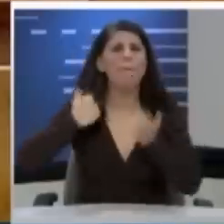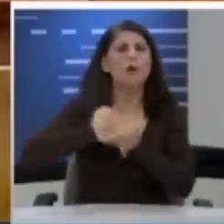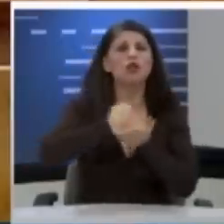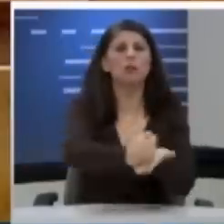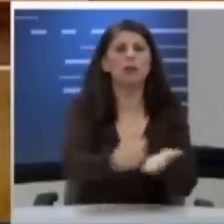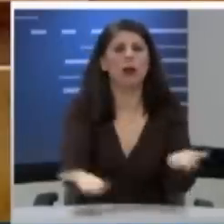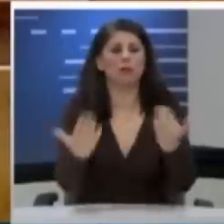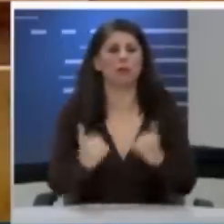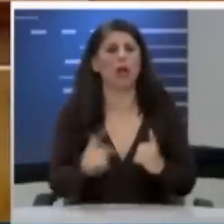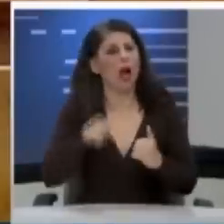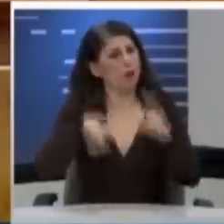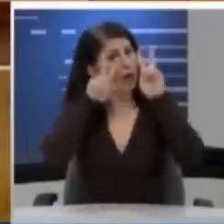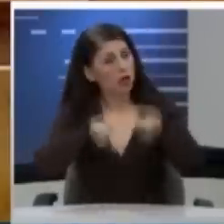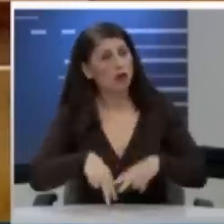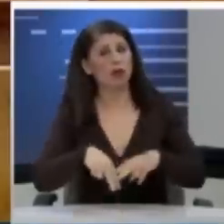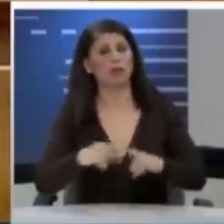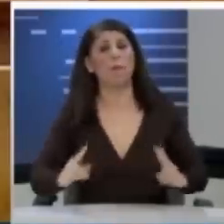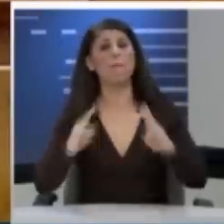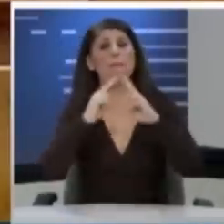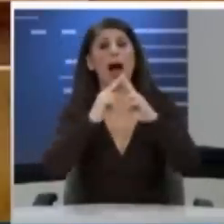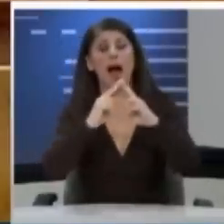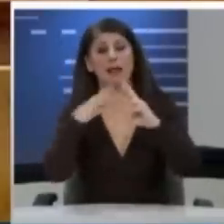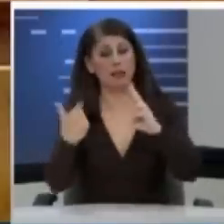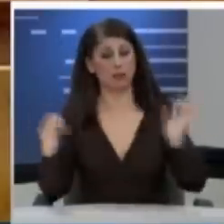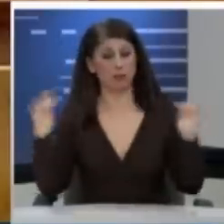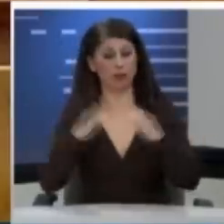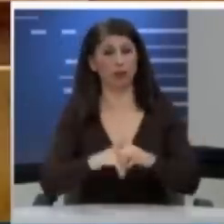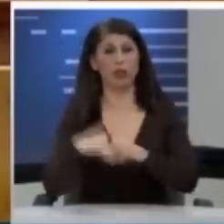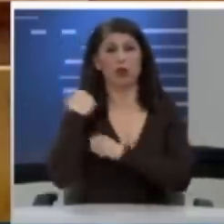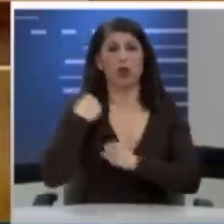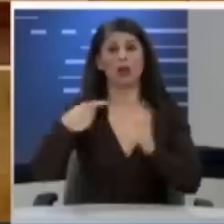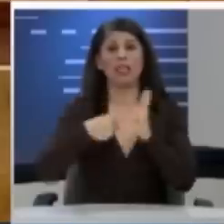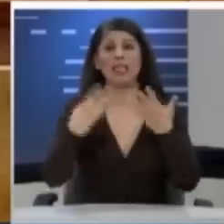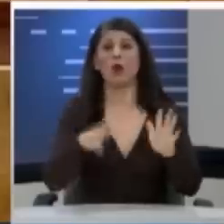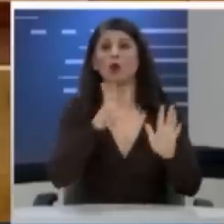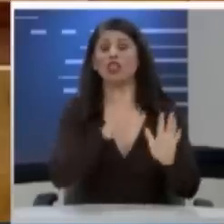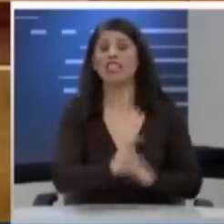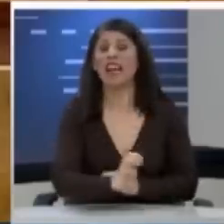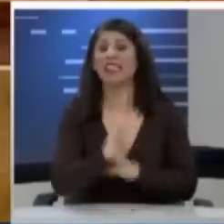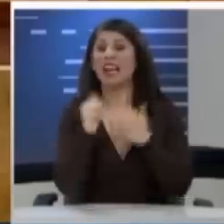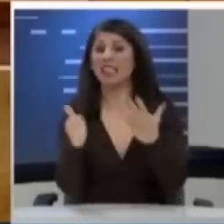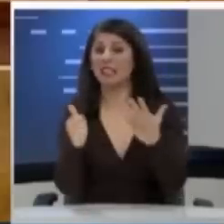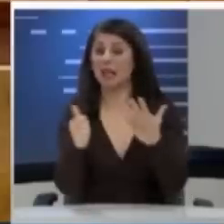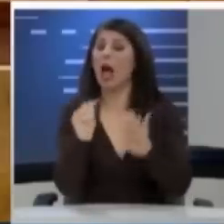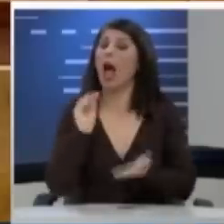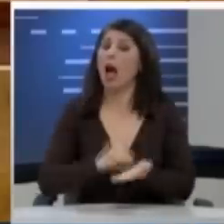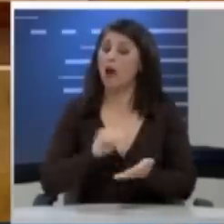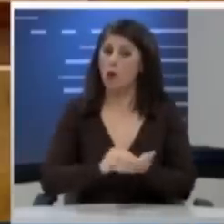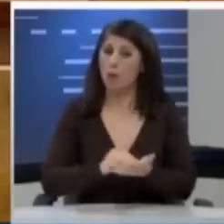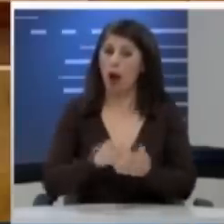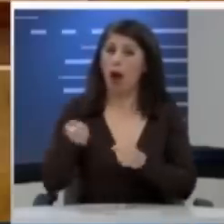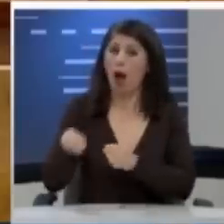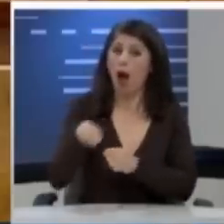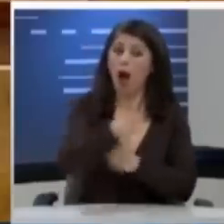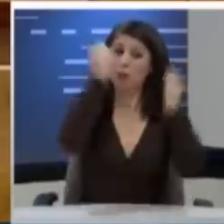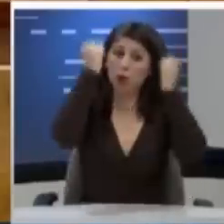Παρίσι το Δεκέμβριο του 1945, Γενάρη 1946, και για τις αποζημιώσεις